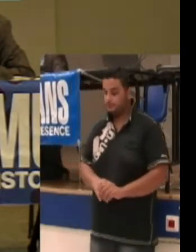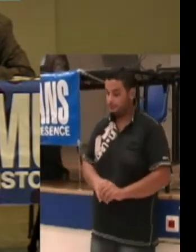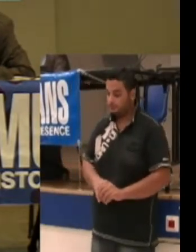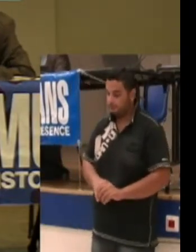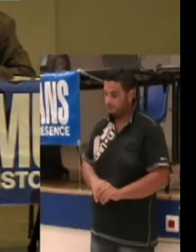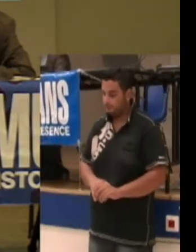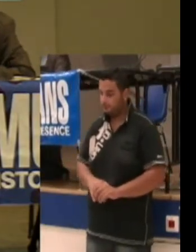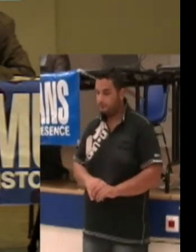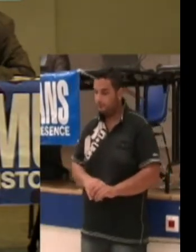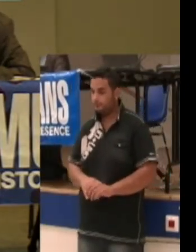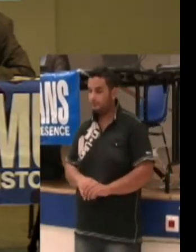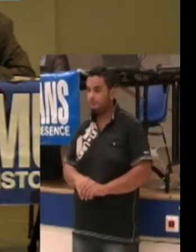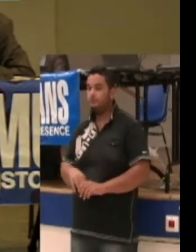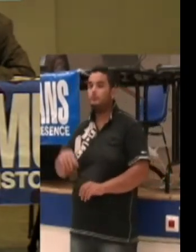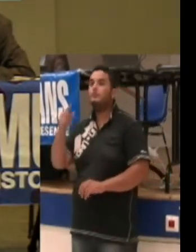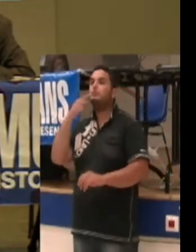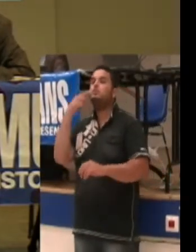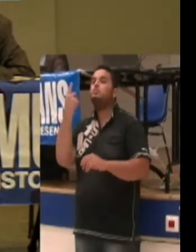dit,